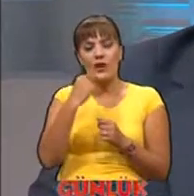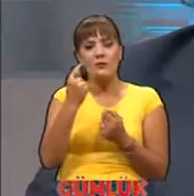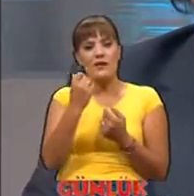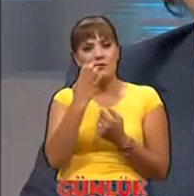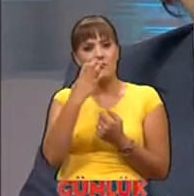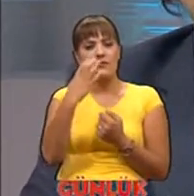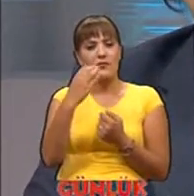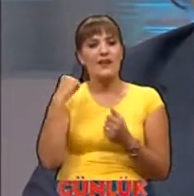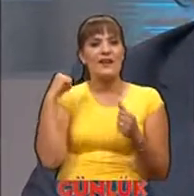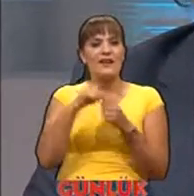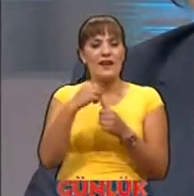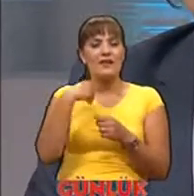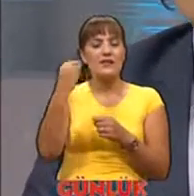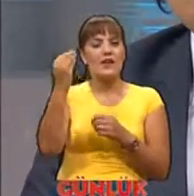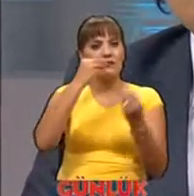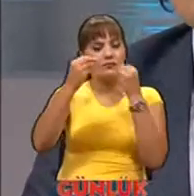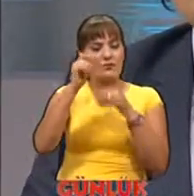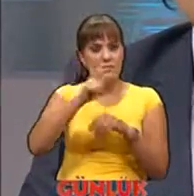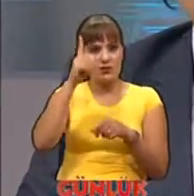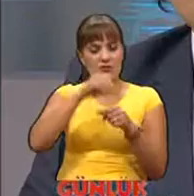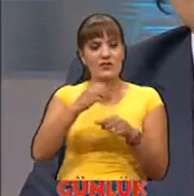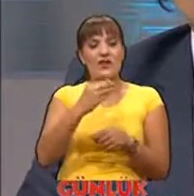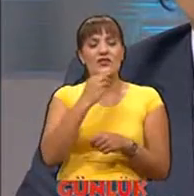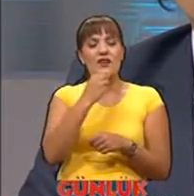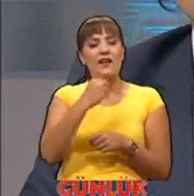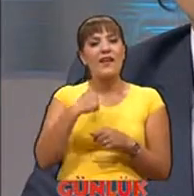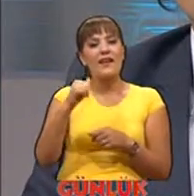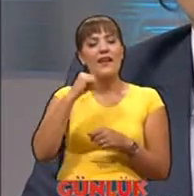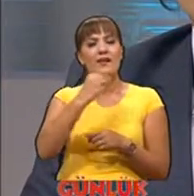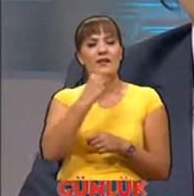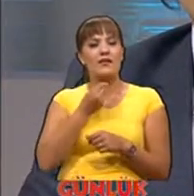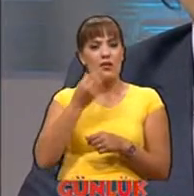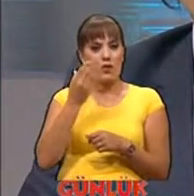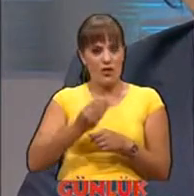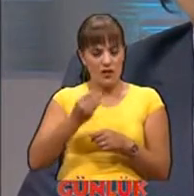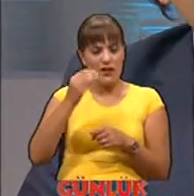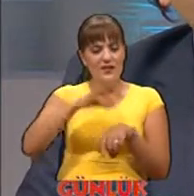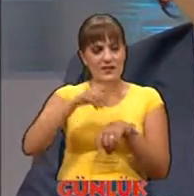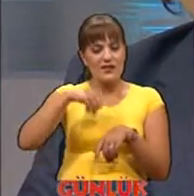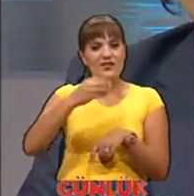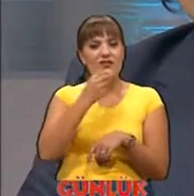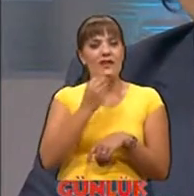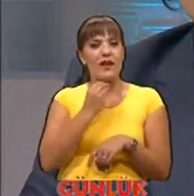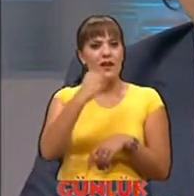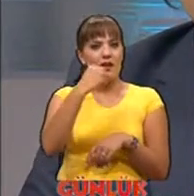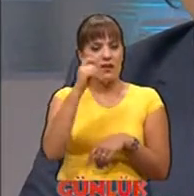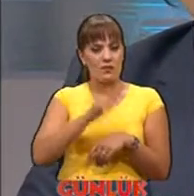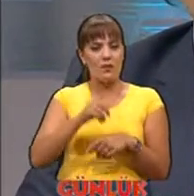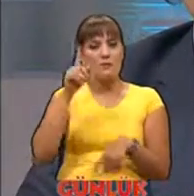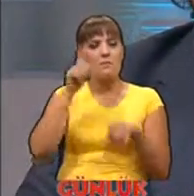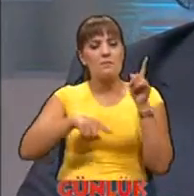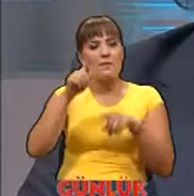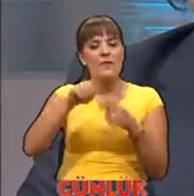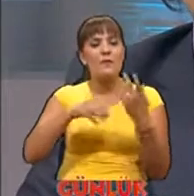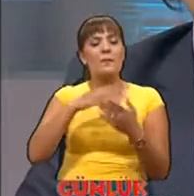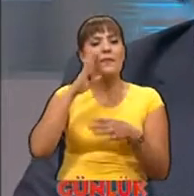hacip kazandırmak ve yeniden kontrollemek için, çene ucu geride olan hastalarda çene ucunu öne almak, bazı vakalarda